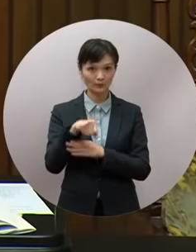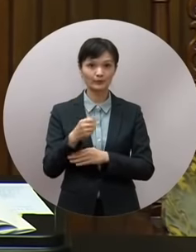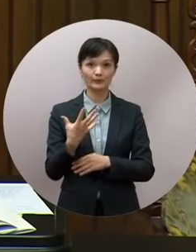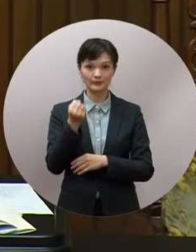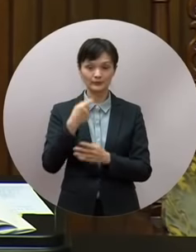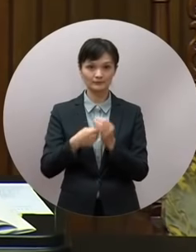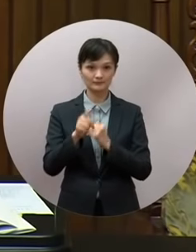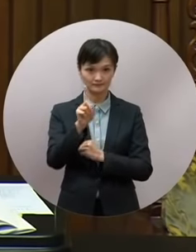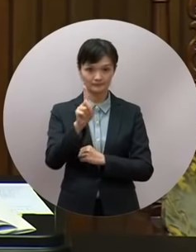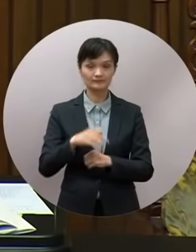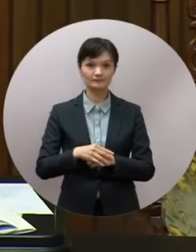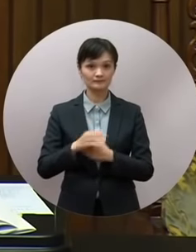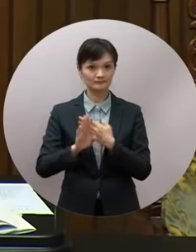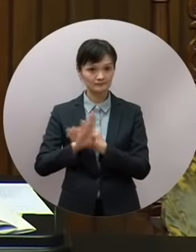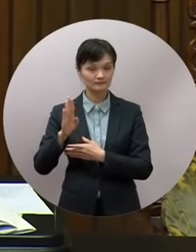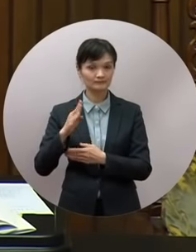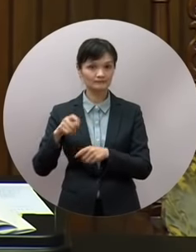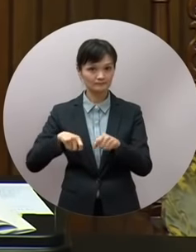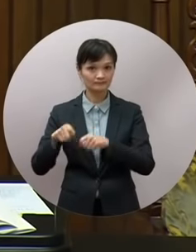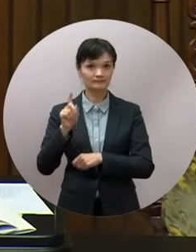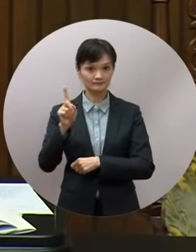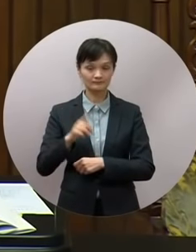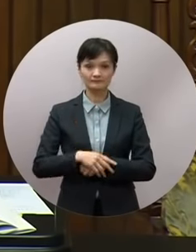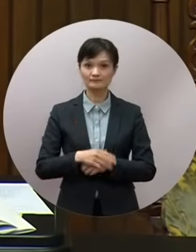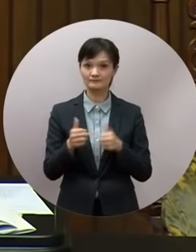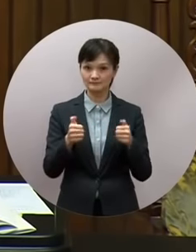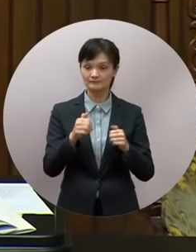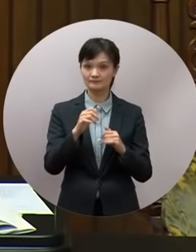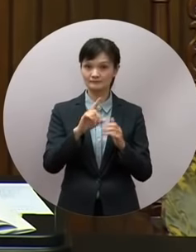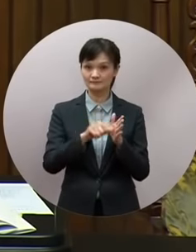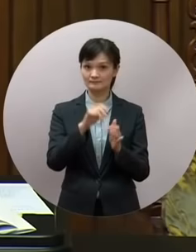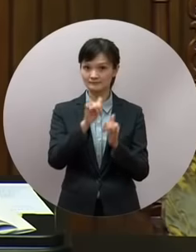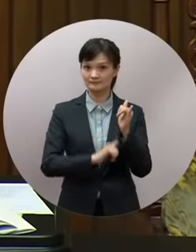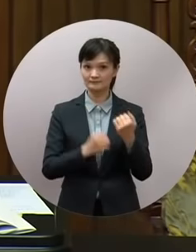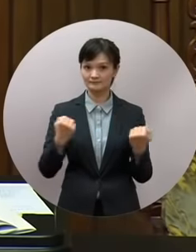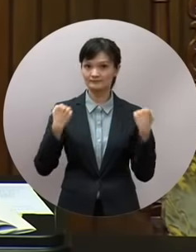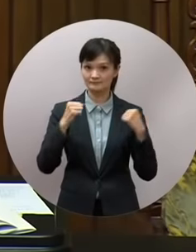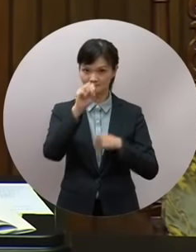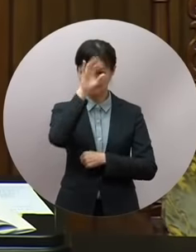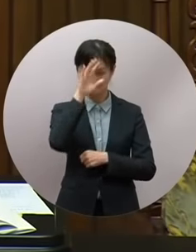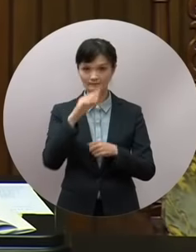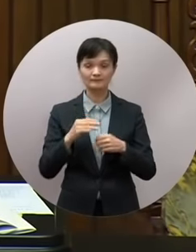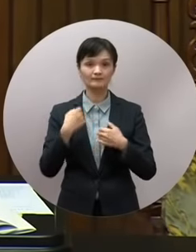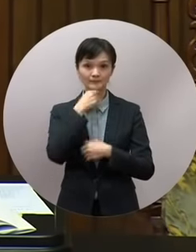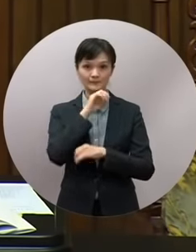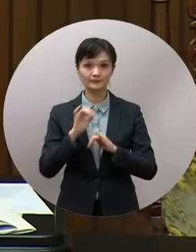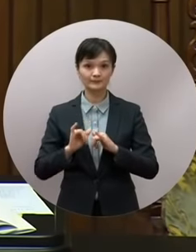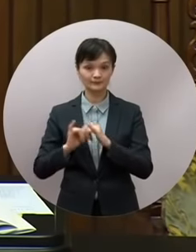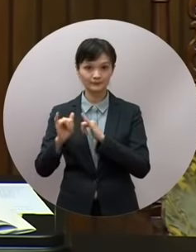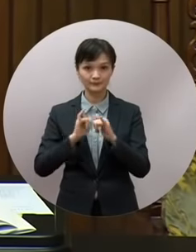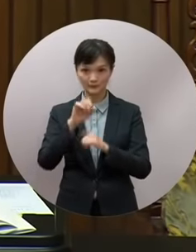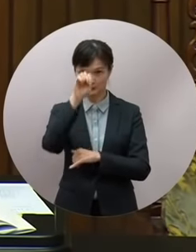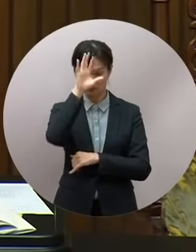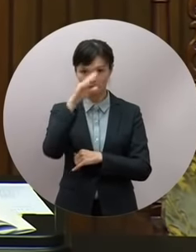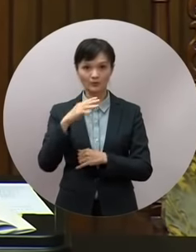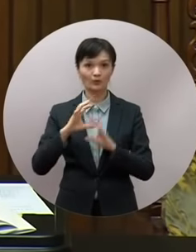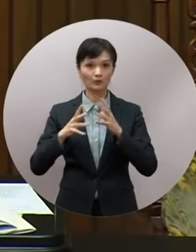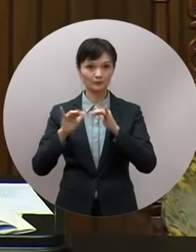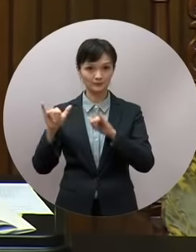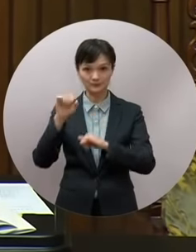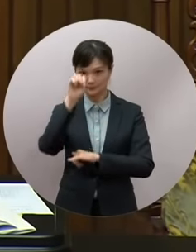以及其他议案1案。感谢时代力量党、台湾民众党、国民党以及民进